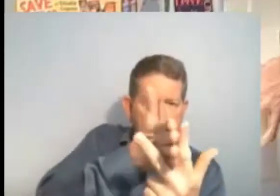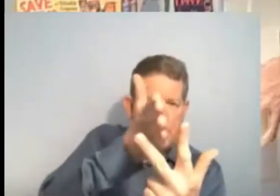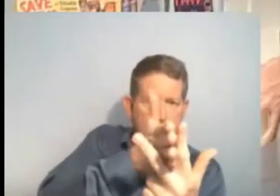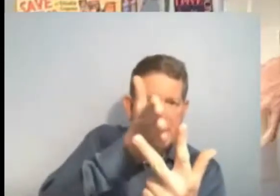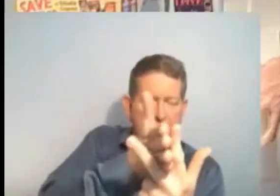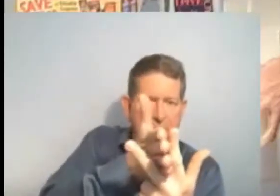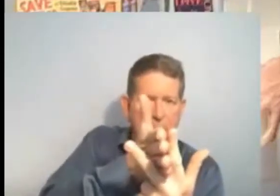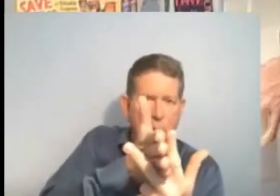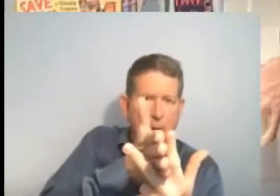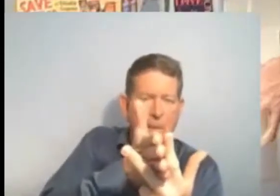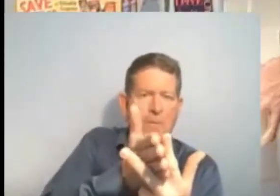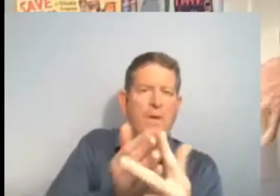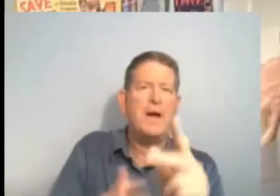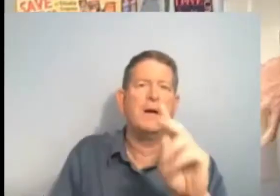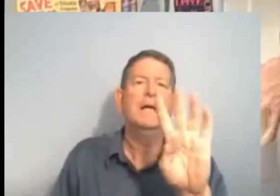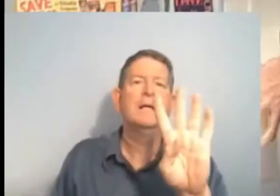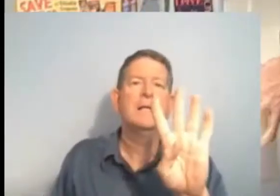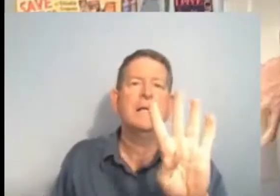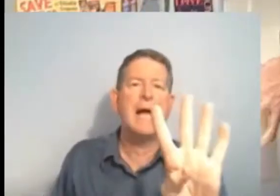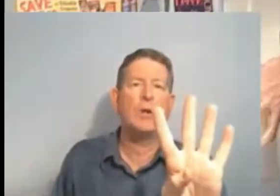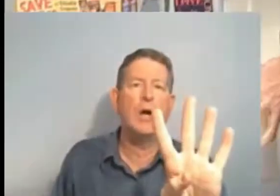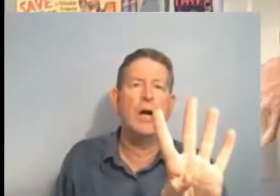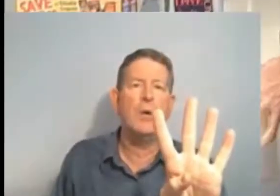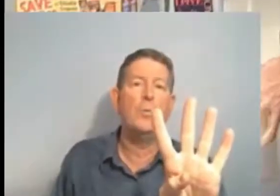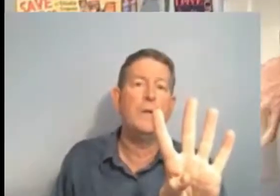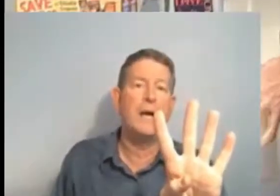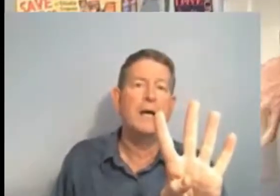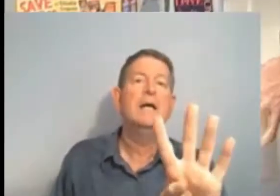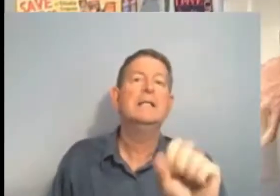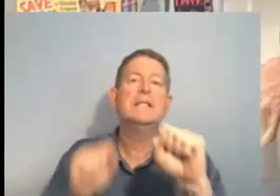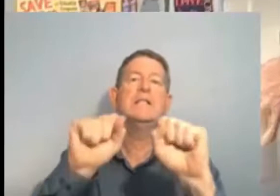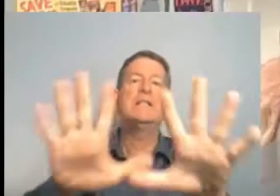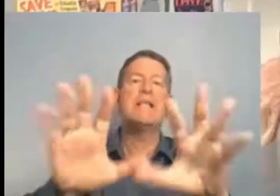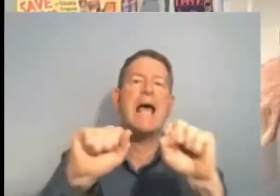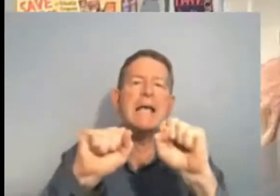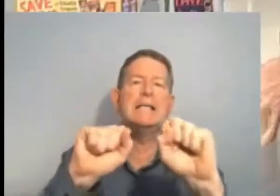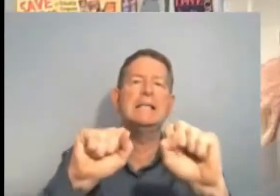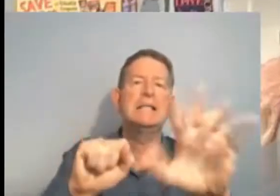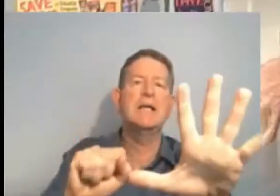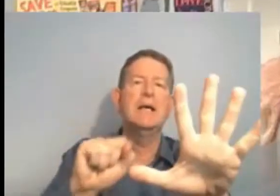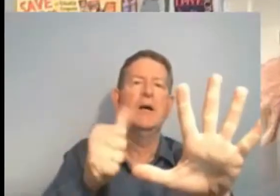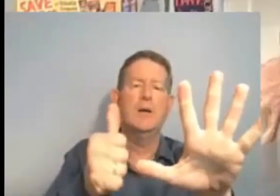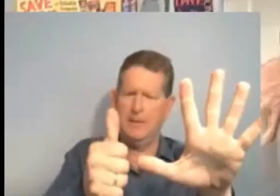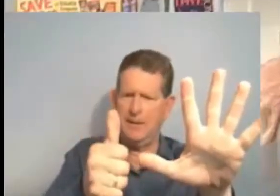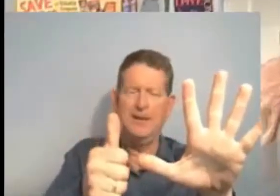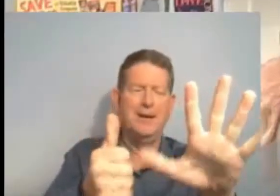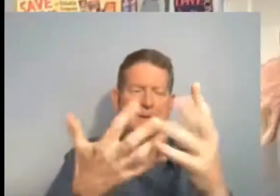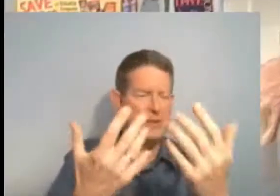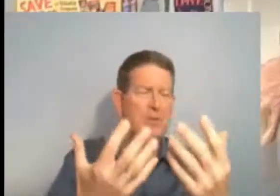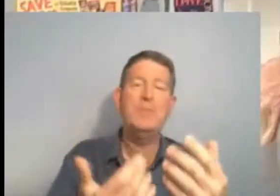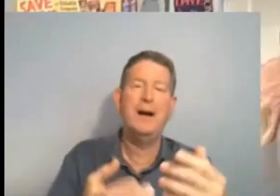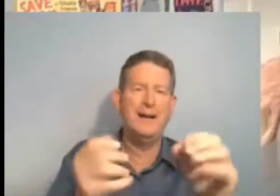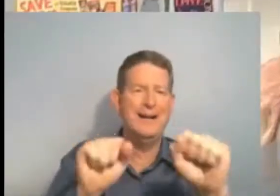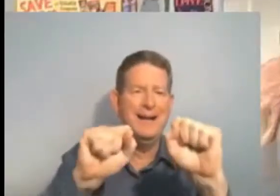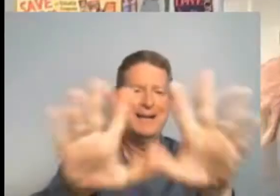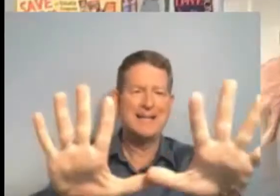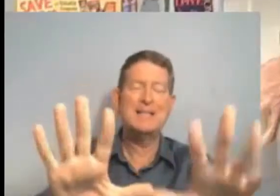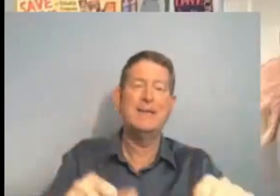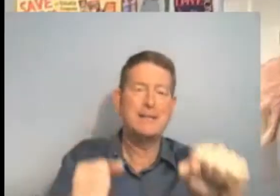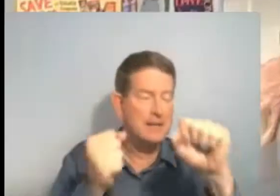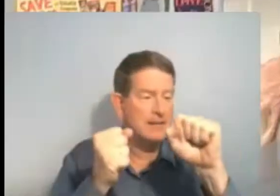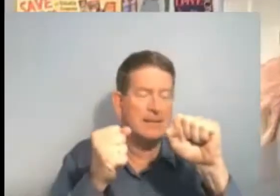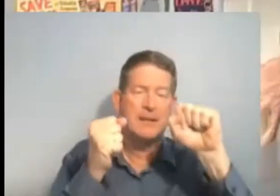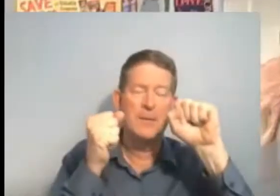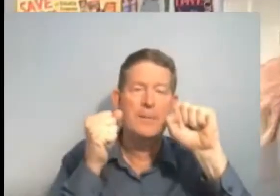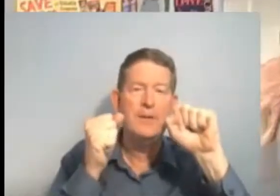le déjeuner et le dîner, normalement vers 4h ou bien 16. J'ai du mal. Ça,